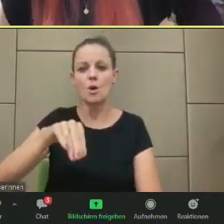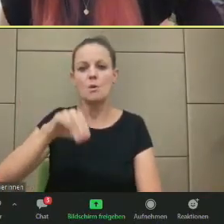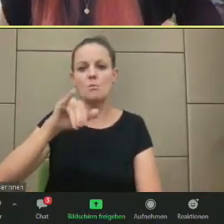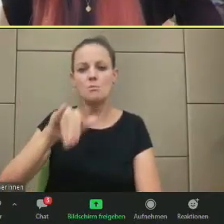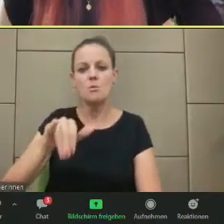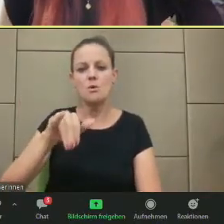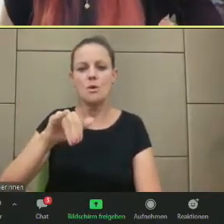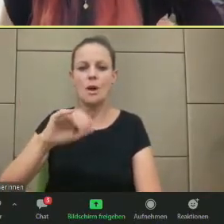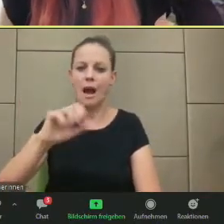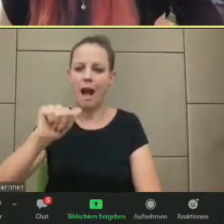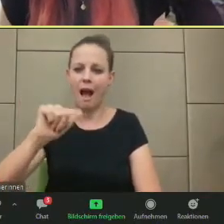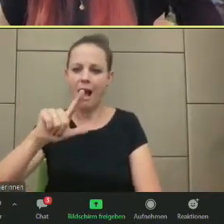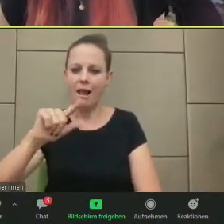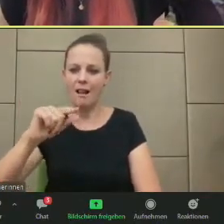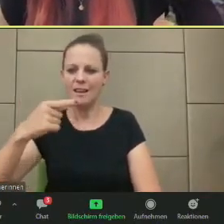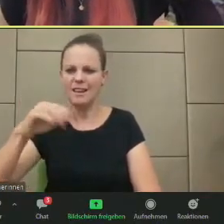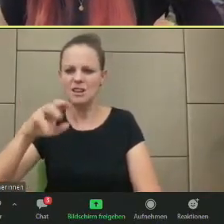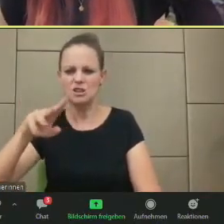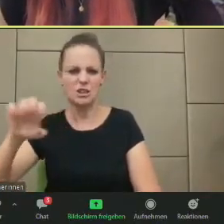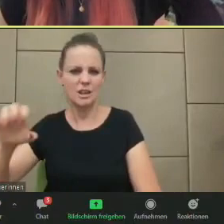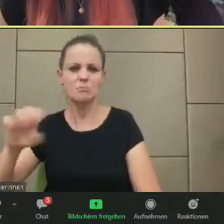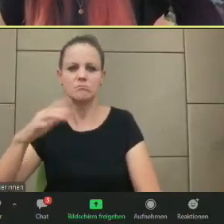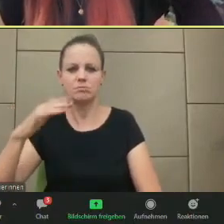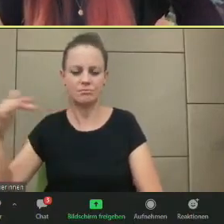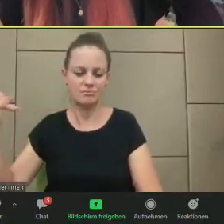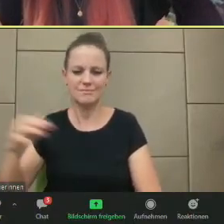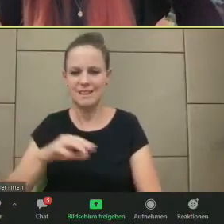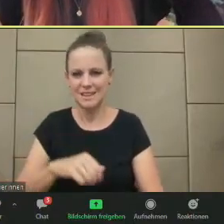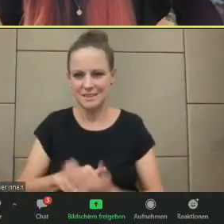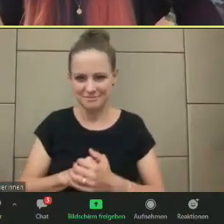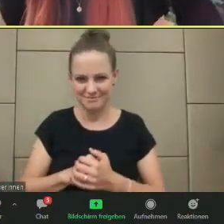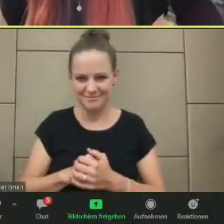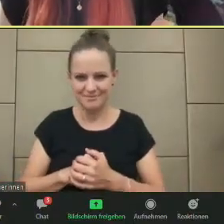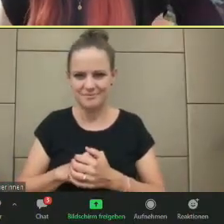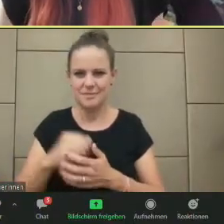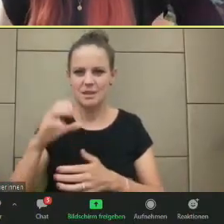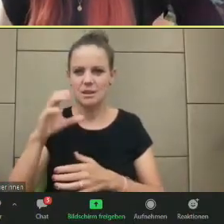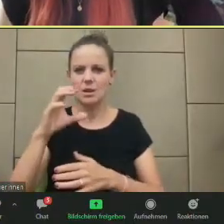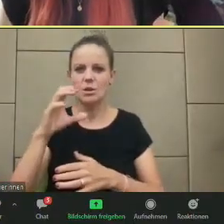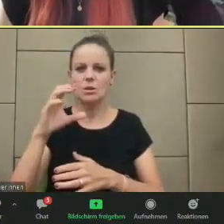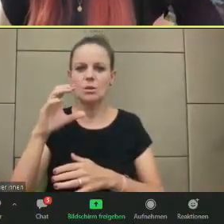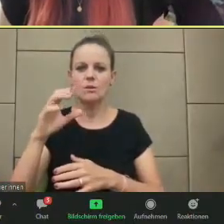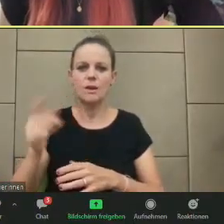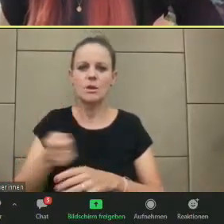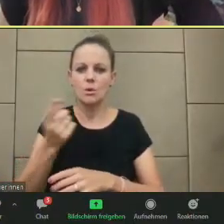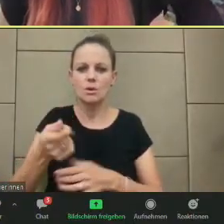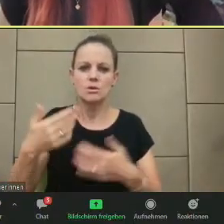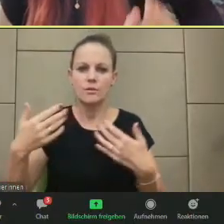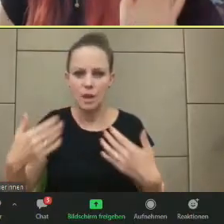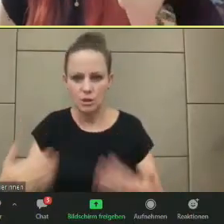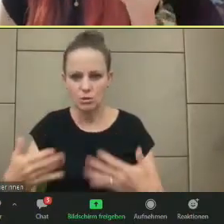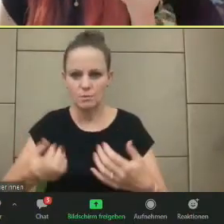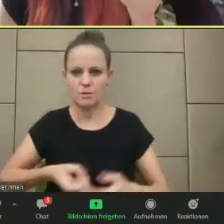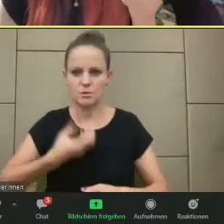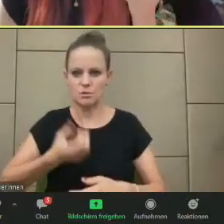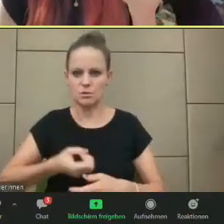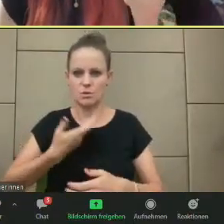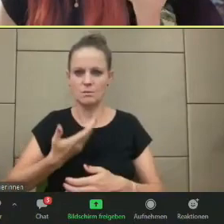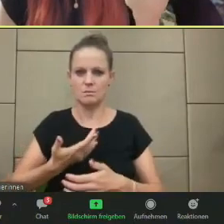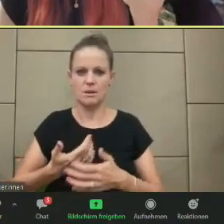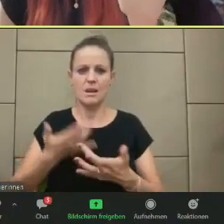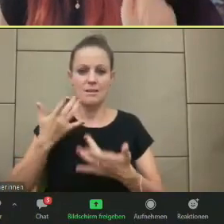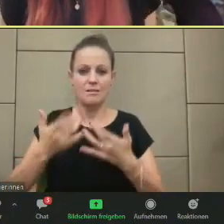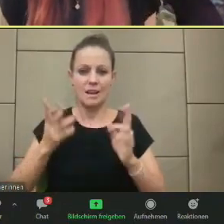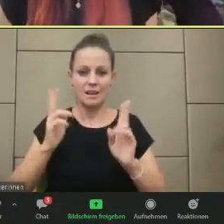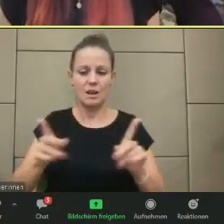myalgische Enzephalomyelitis. CFS steht für Chronic Fatigue Syndrom, also chronisches Erschöpfungssyndrom, wenn man es übersetzt. Vielleicht können die Leute kurz die Hand